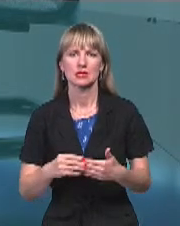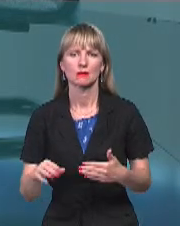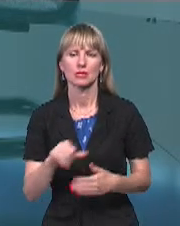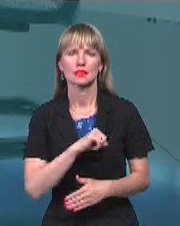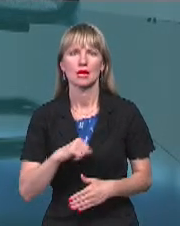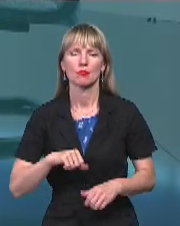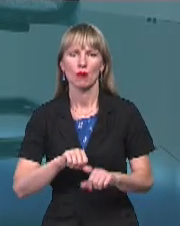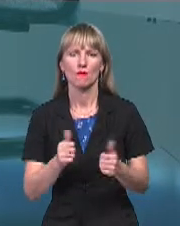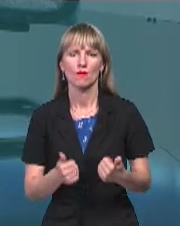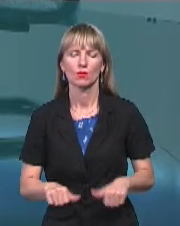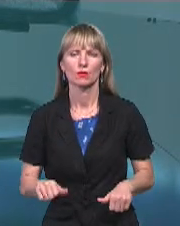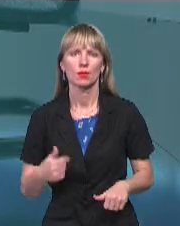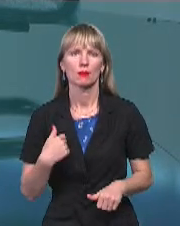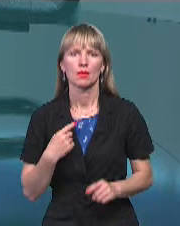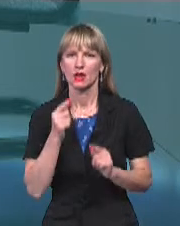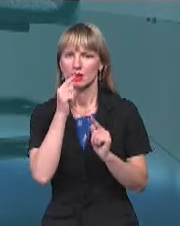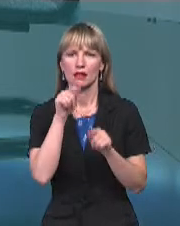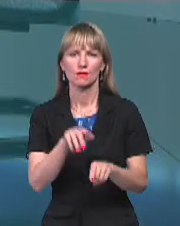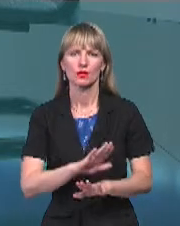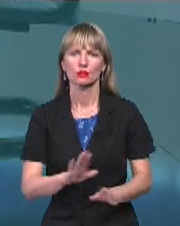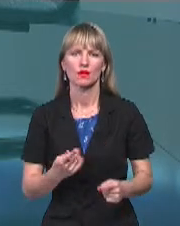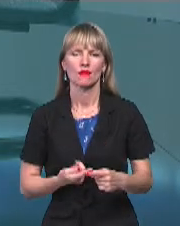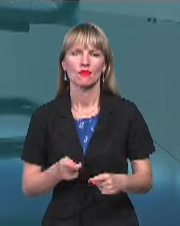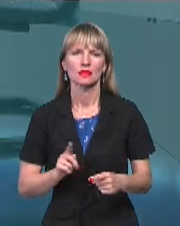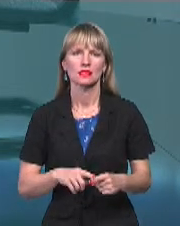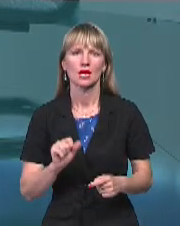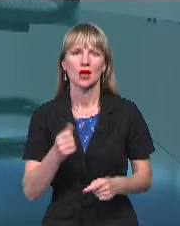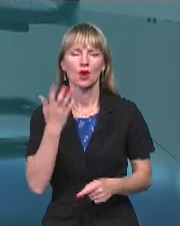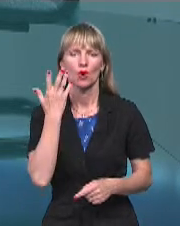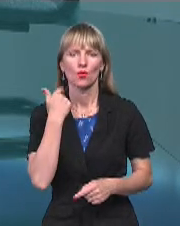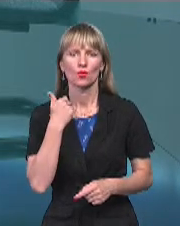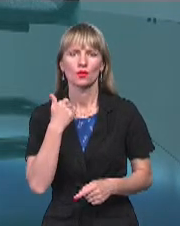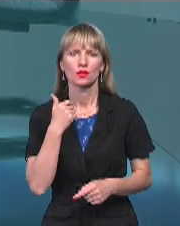їх оформлюють. Ми не втручаємося в це. А коли